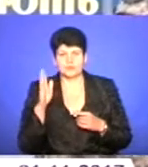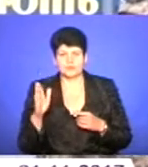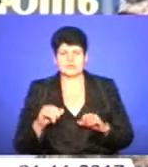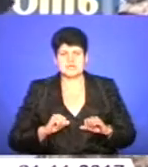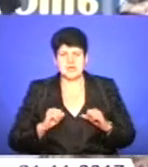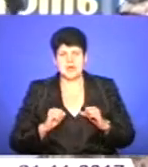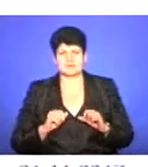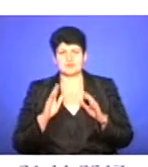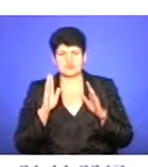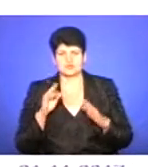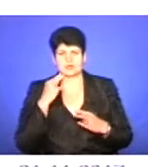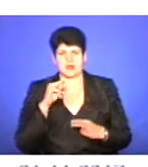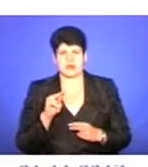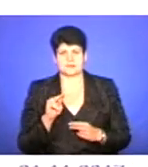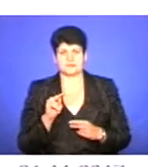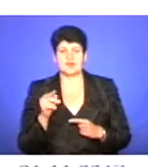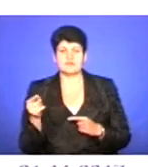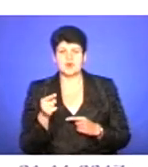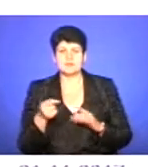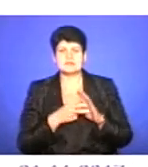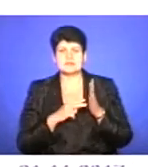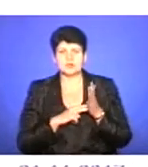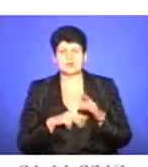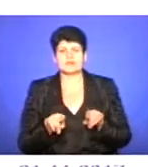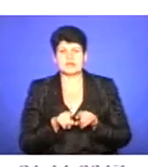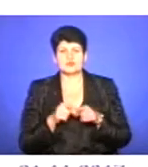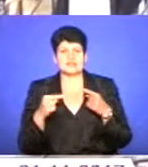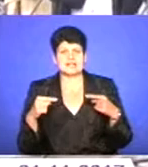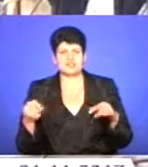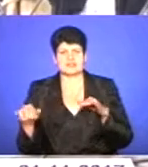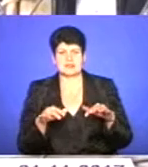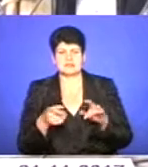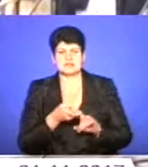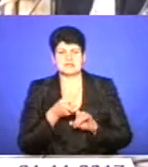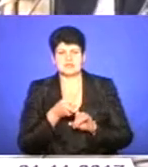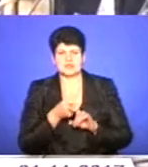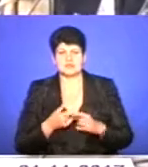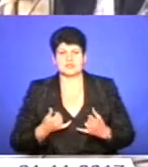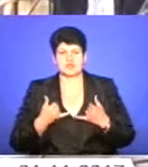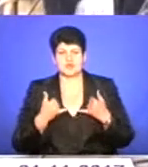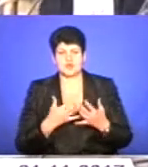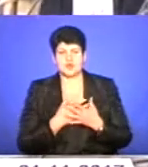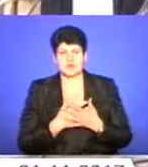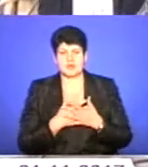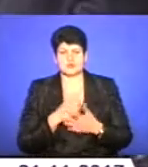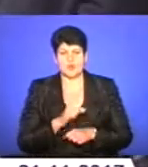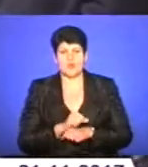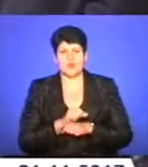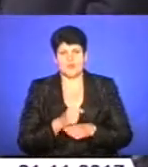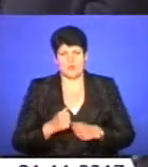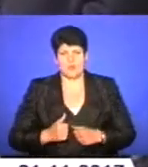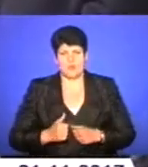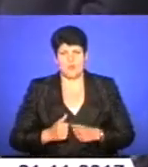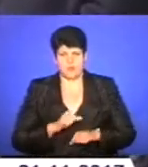стараємося, щоб було все краще. У Тернополі заплановані також інші заходи, присвячені вшануванню громадянського подвигу учасників